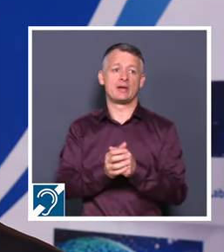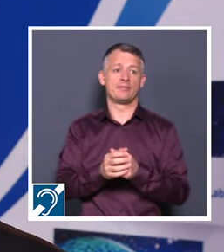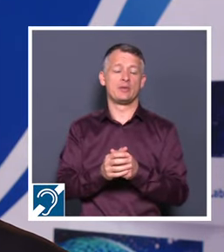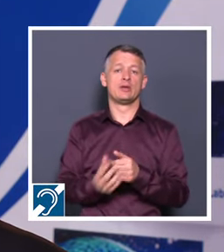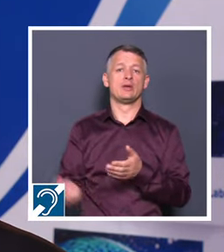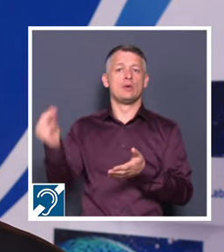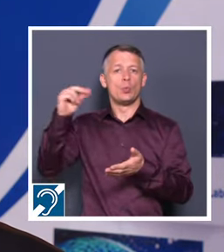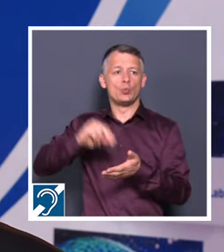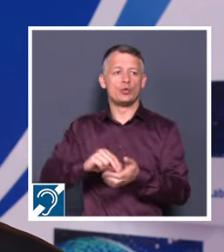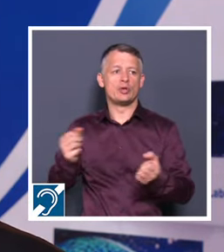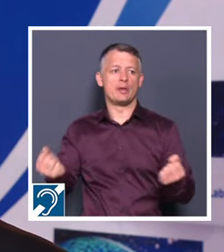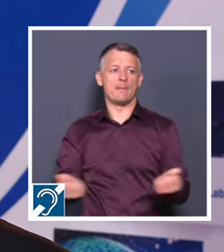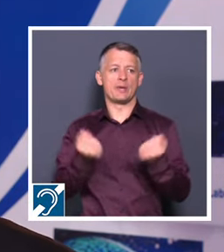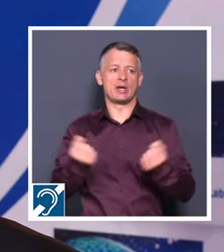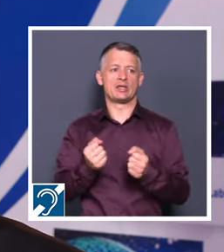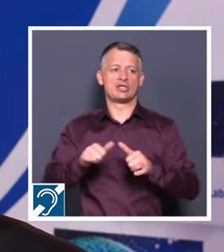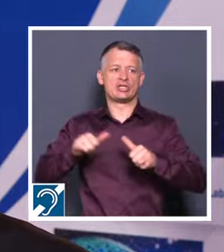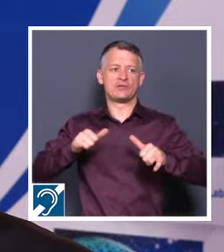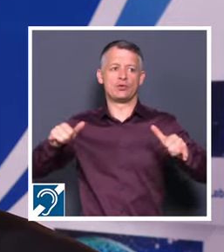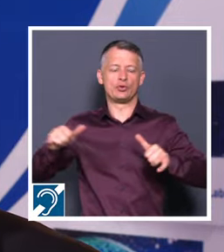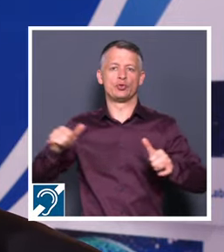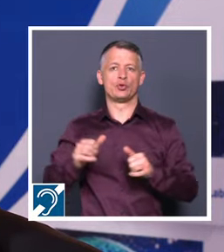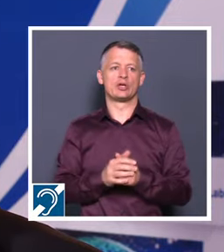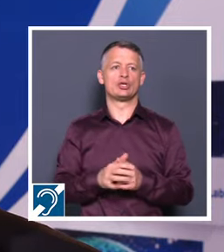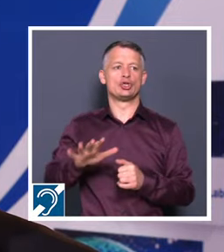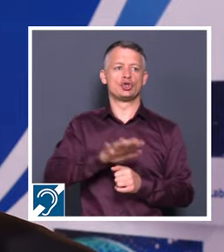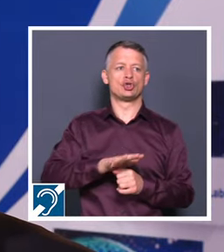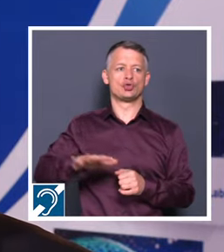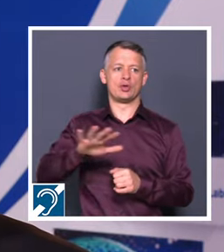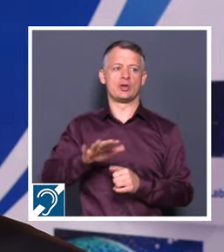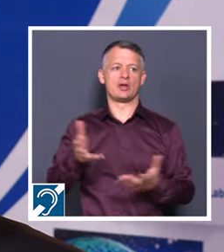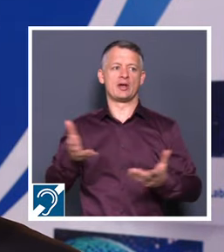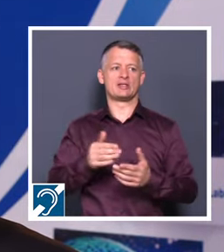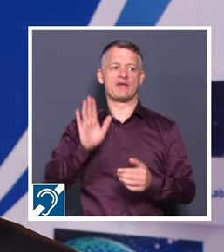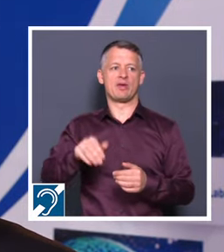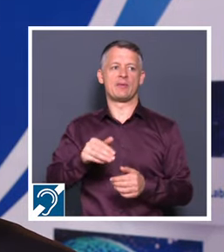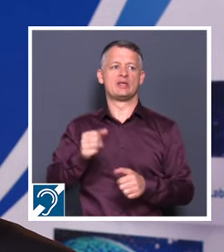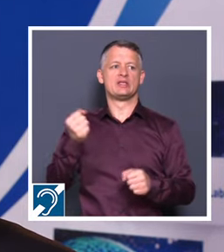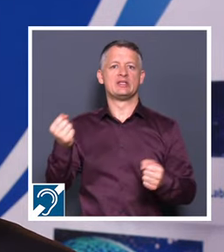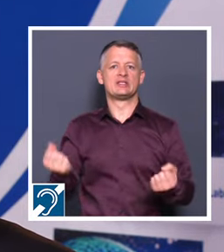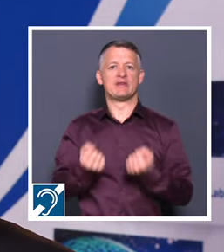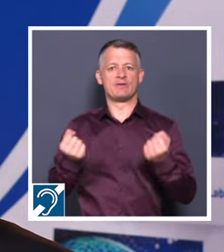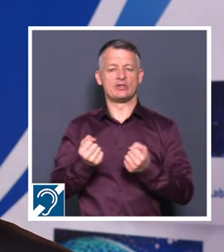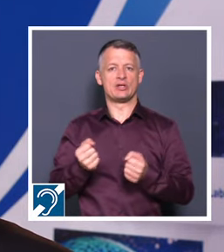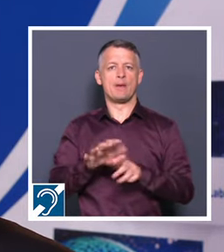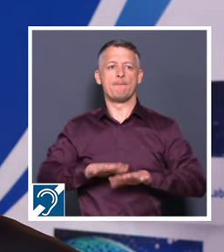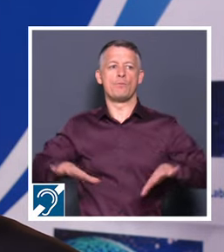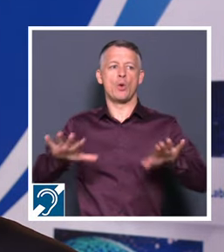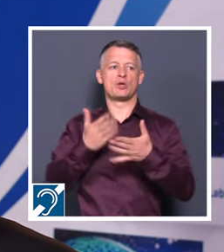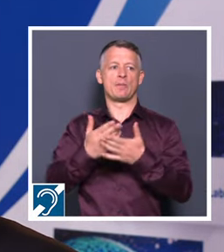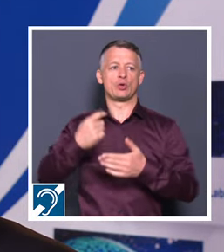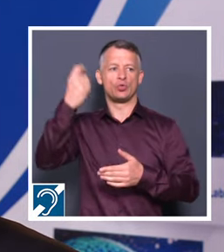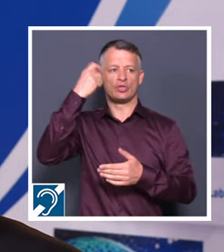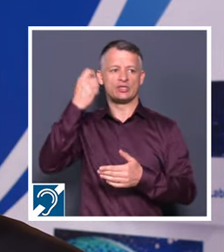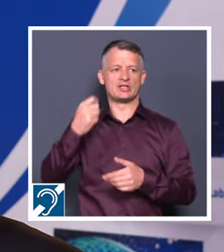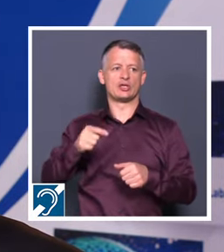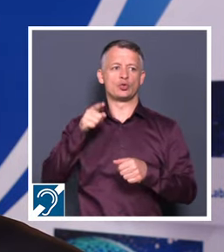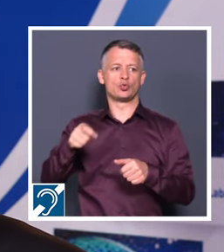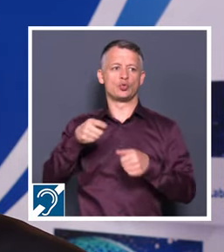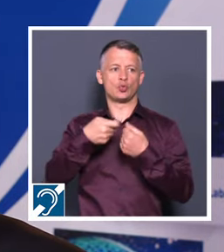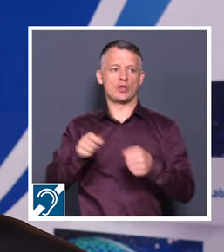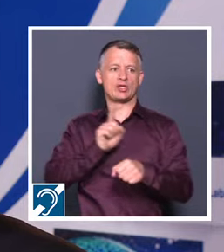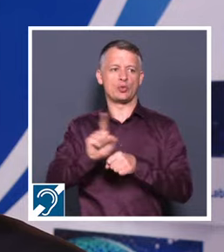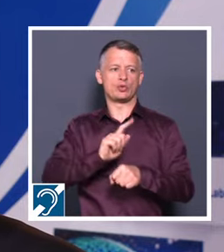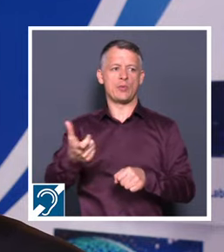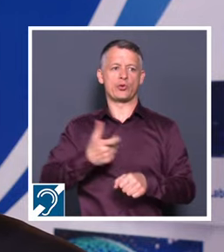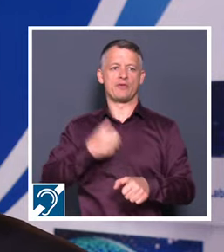Implementarea și dezvoltarea unor infrastructuri prin care să avem serviciile publice dedicate cetățenilor. Toate astea se pot face doar